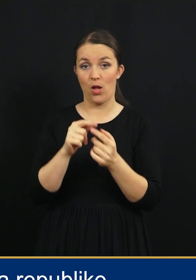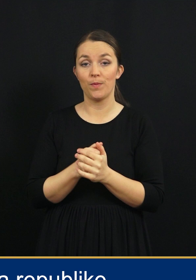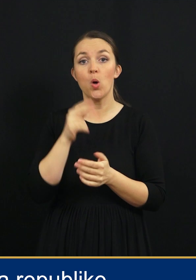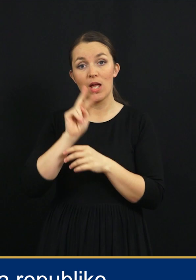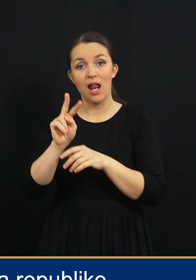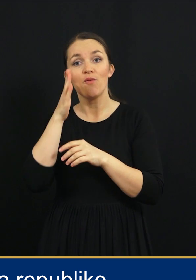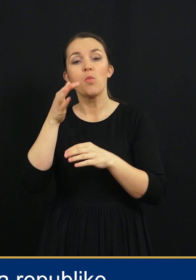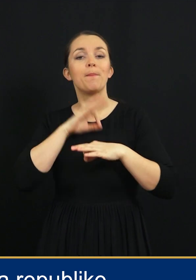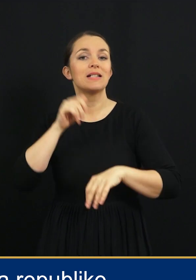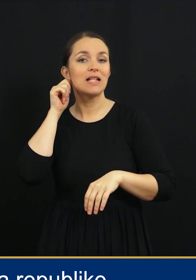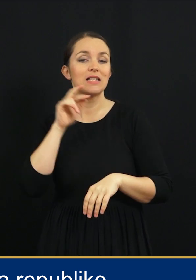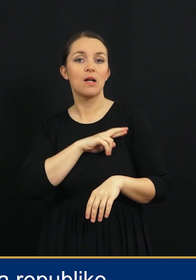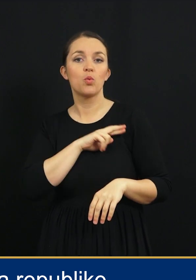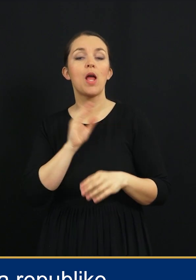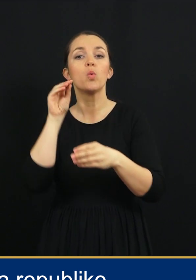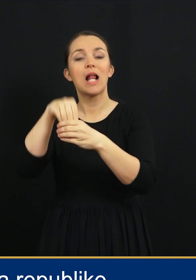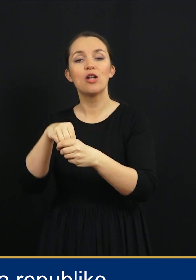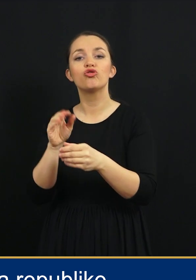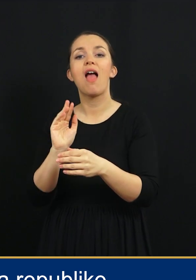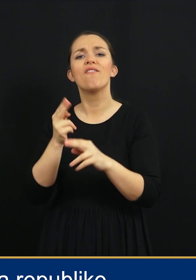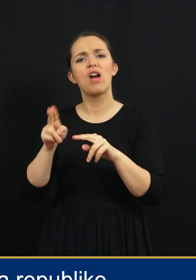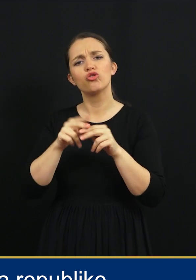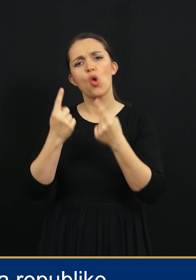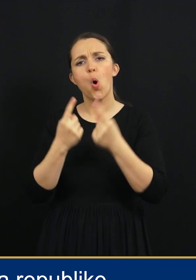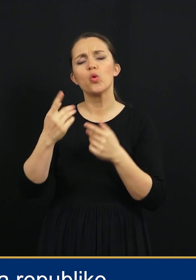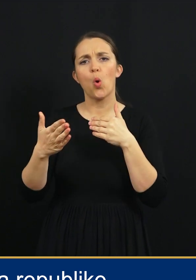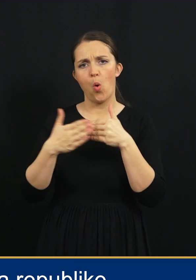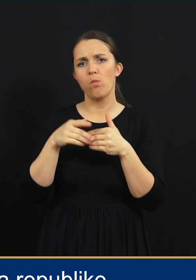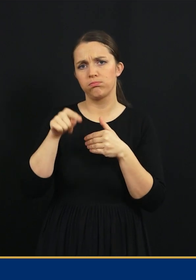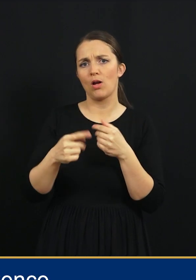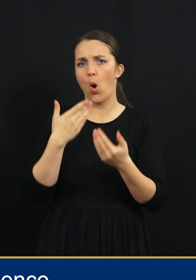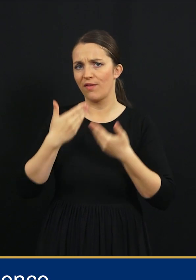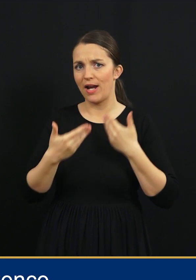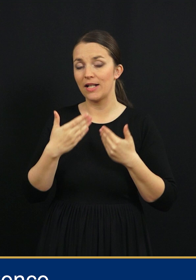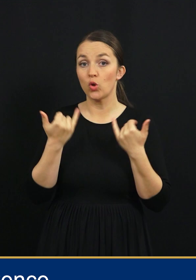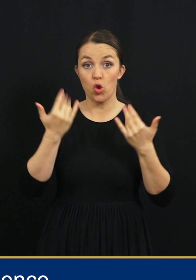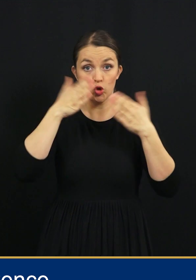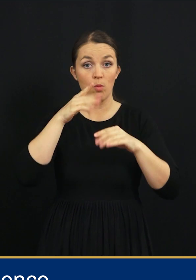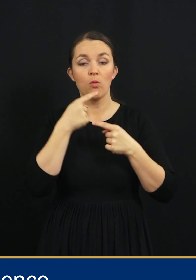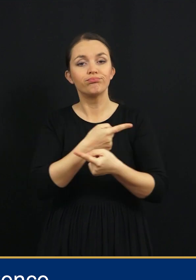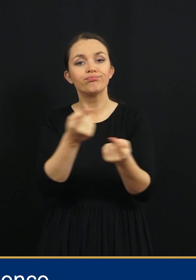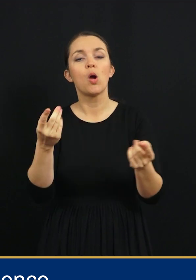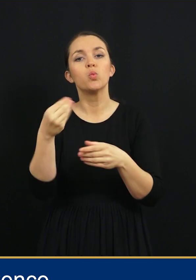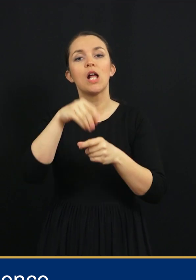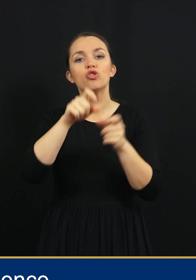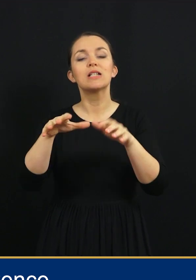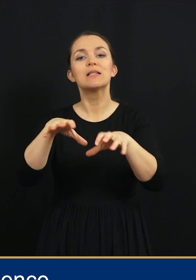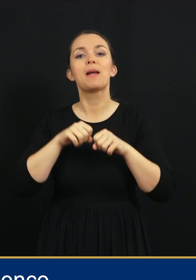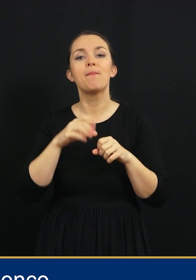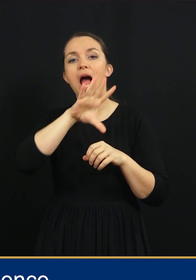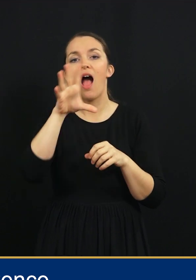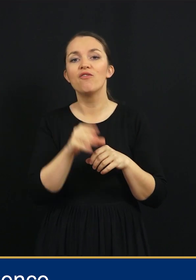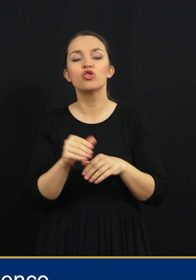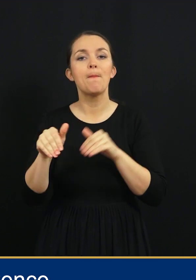nadaljevanju se bo predsednica republike udeležila več dogodkov ob robu konference. Nocoj bo nagovorila udeležence sprejema